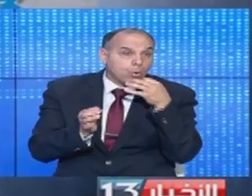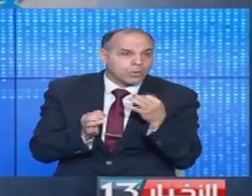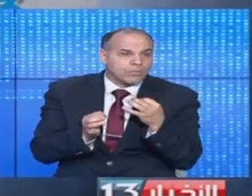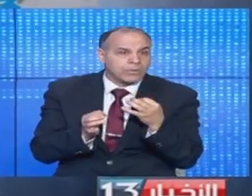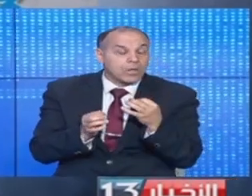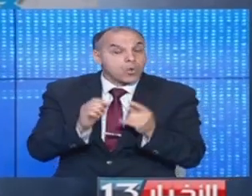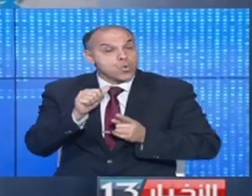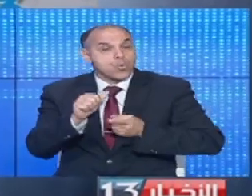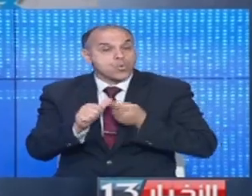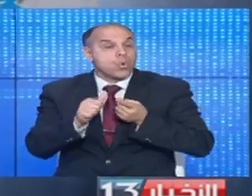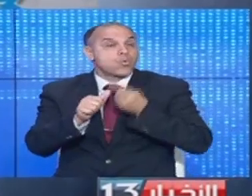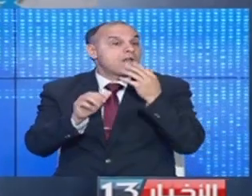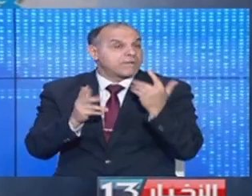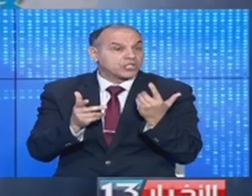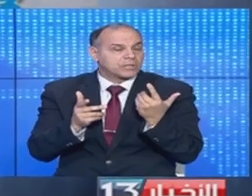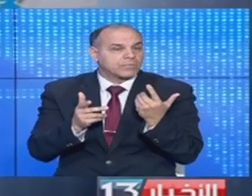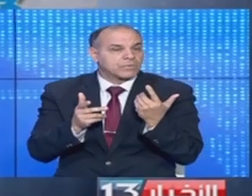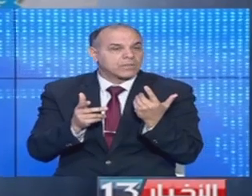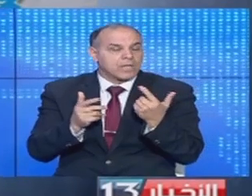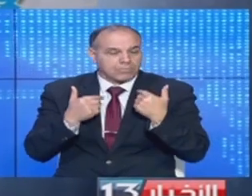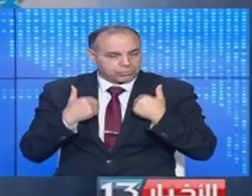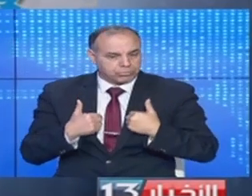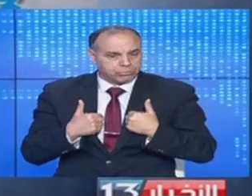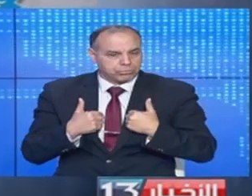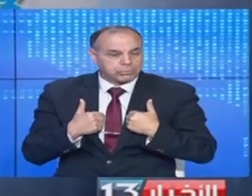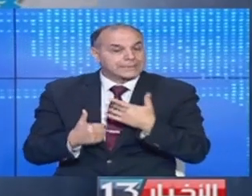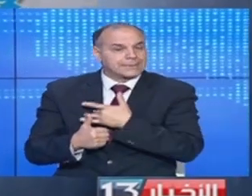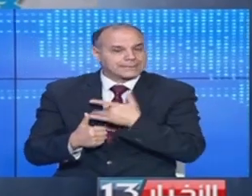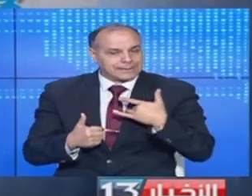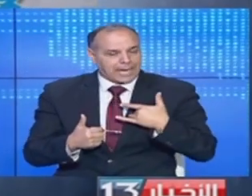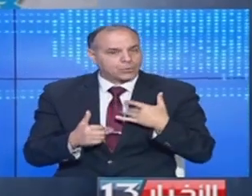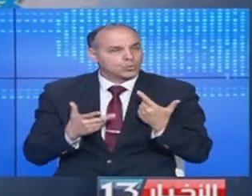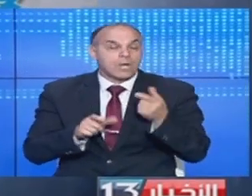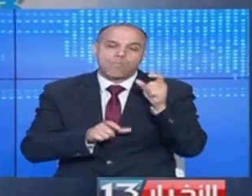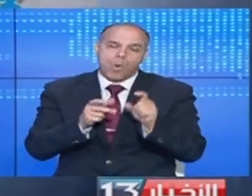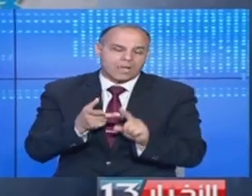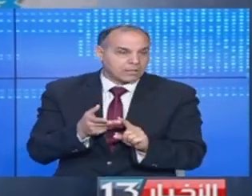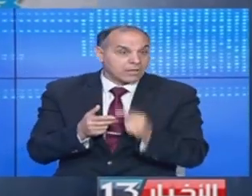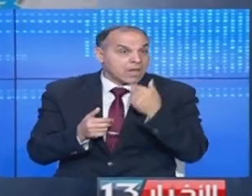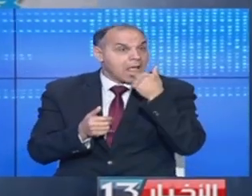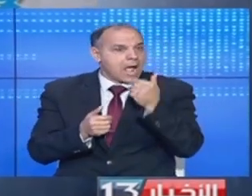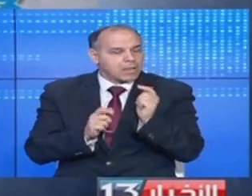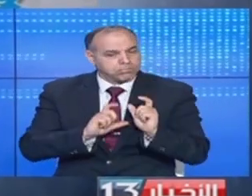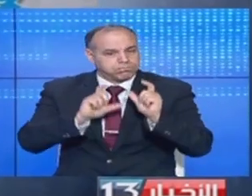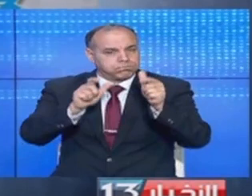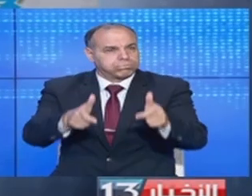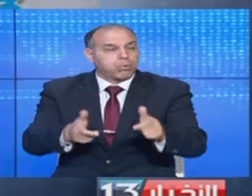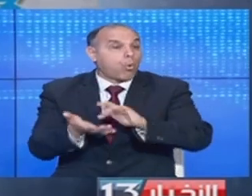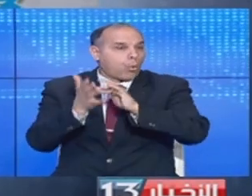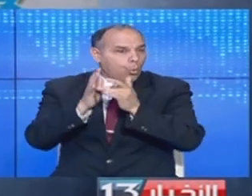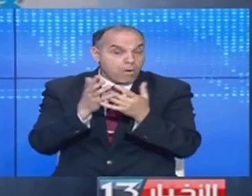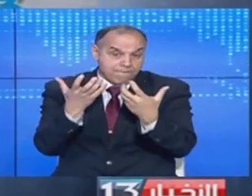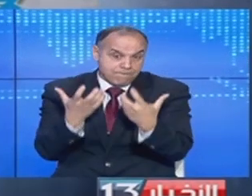ان اولويه الاولويات بالنسبه اليه هي صحه وسلامه المواطن و تزويد المواطن بكل